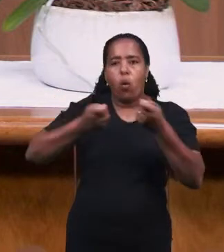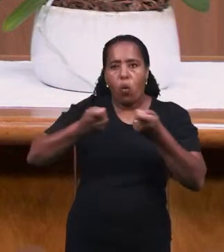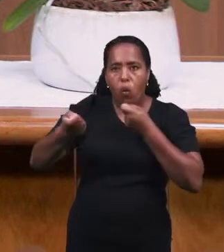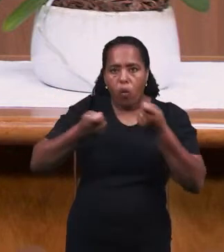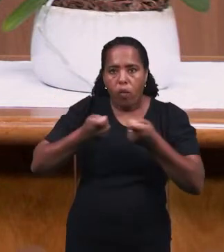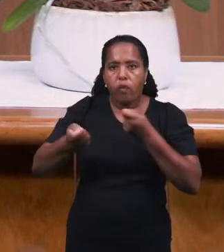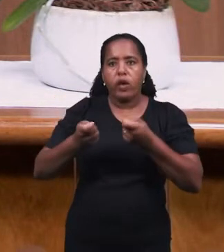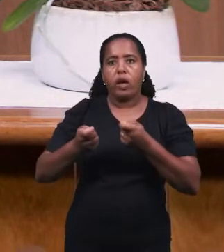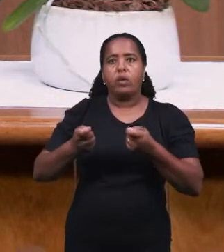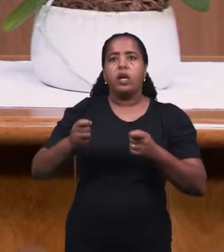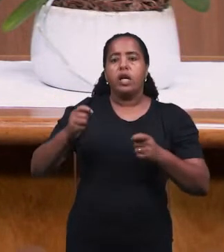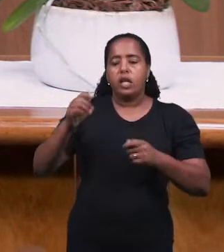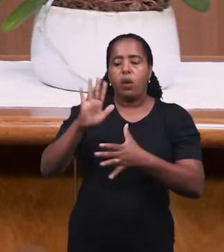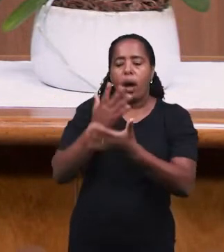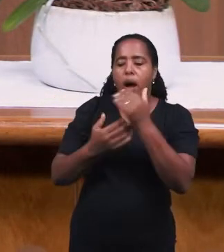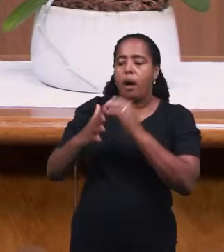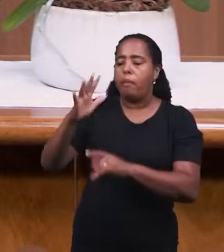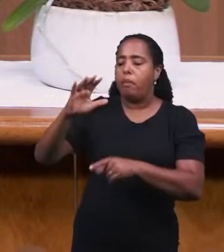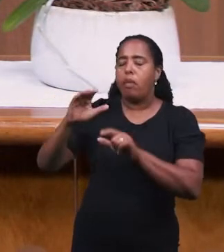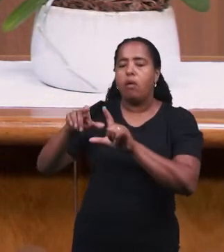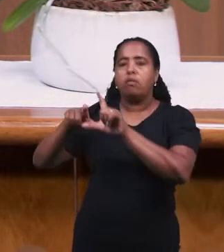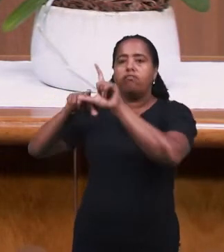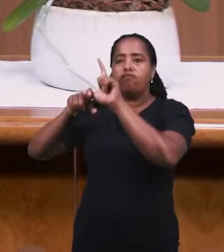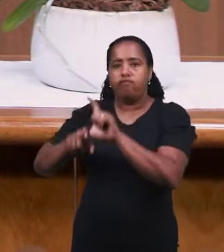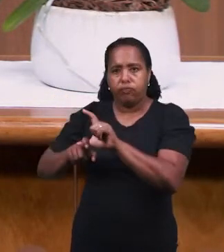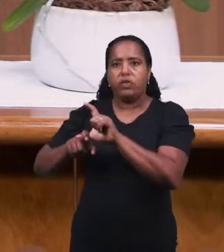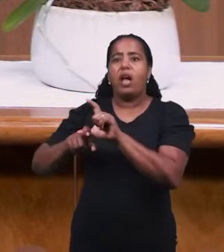du gouvernement du bélier.